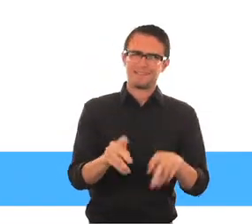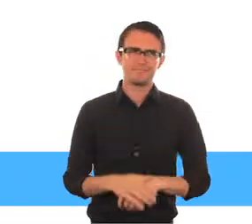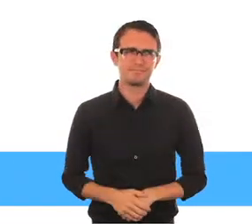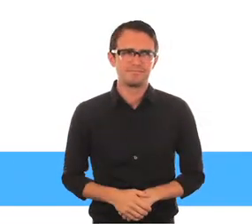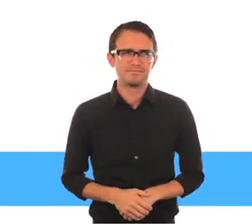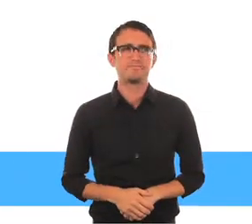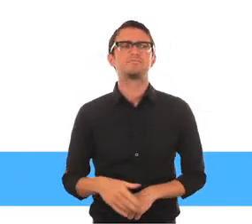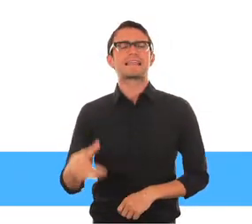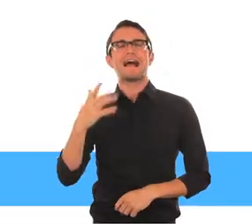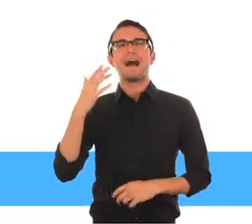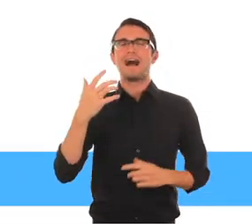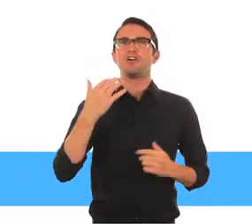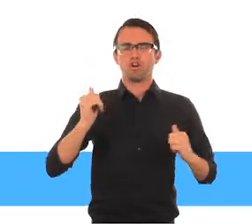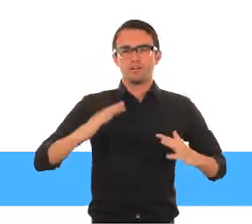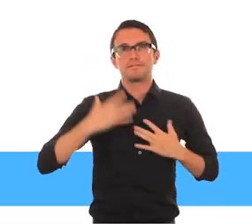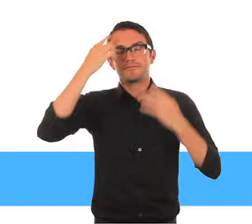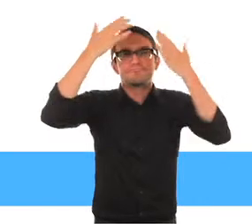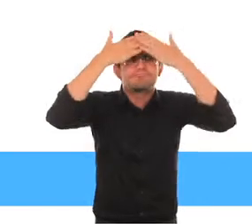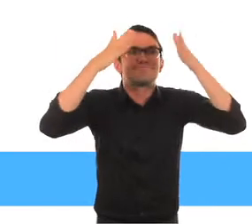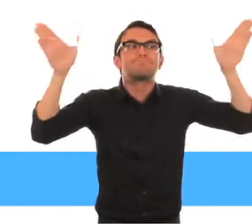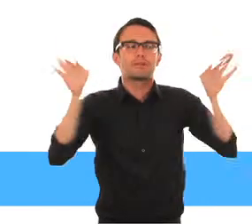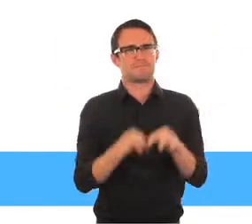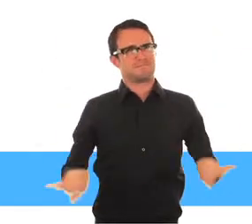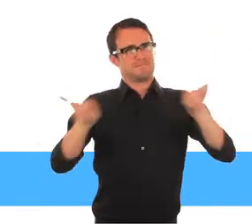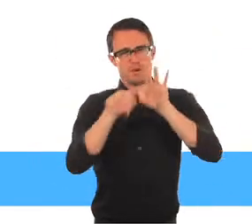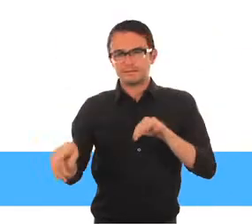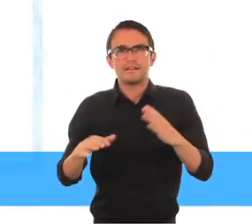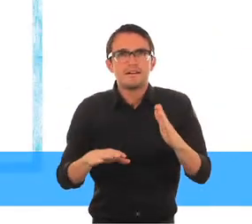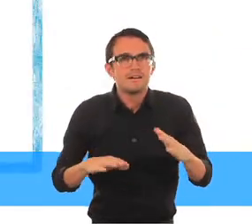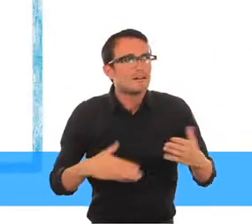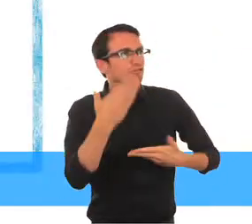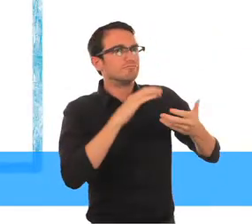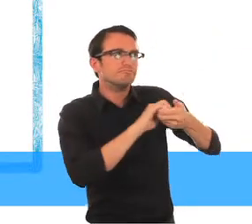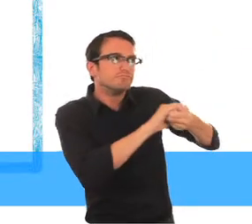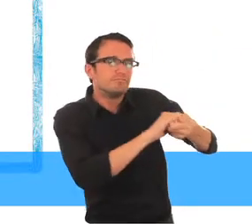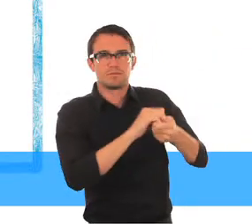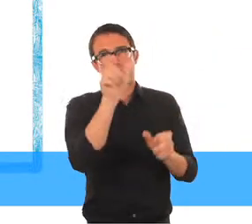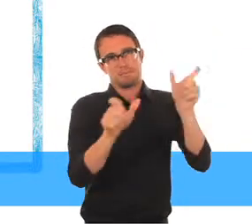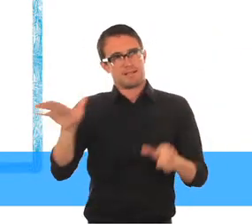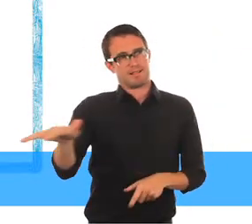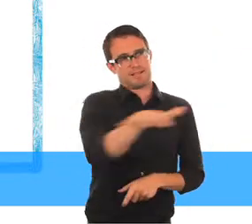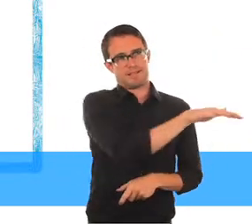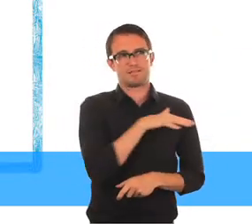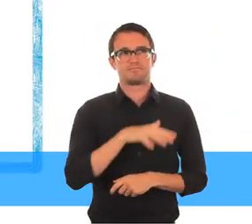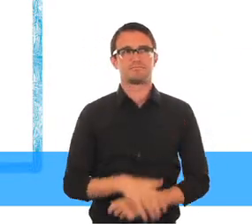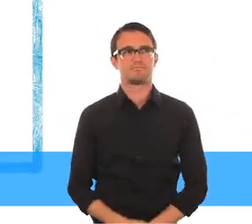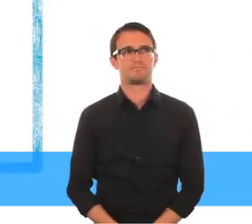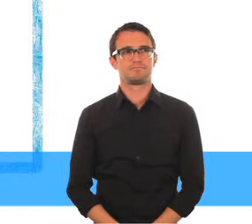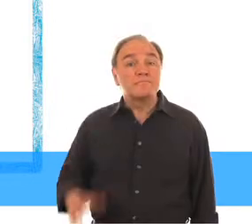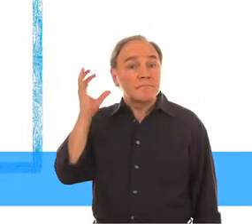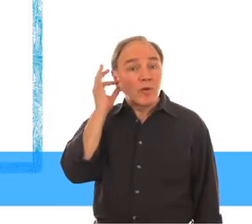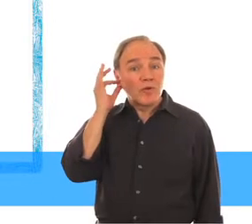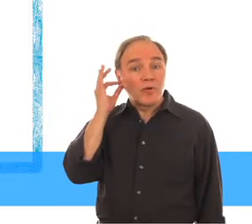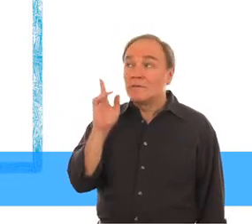formation de son caractère. C'est aussi une opportunité pour communiquer et établir des relations. Un point de vue d'Uruguay, des